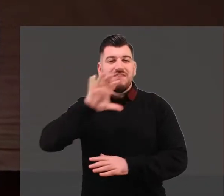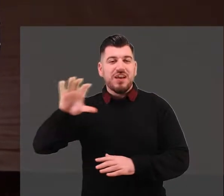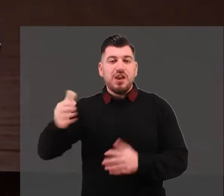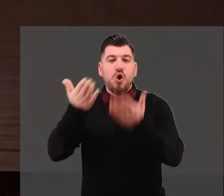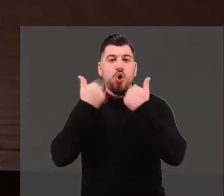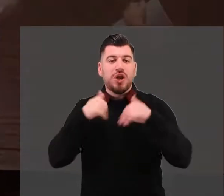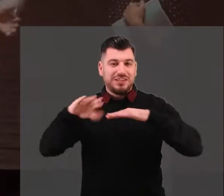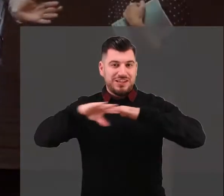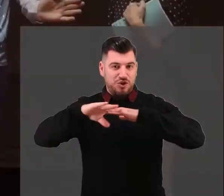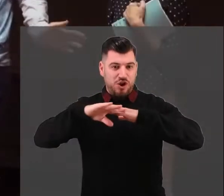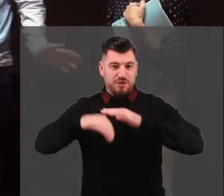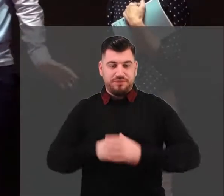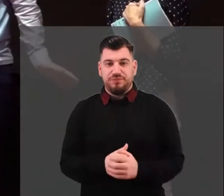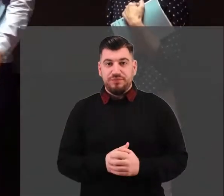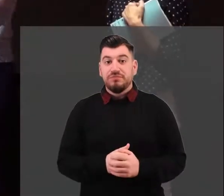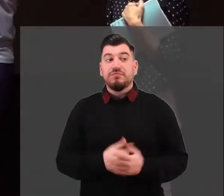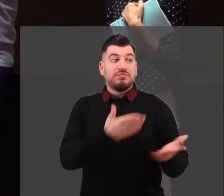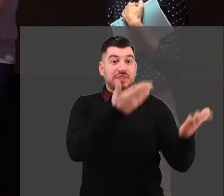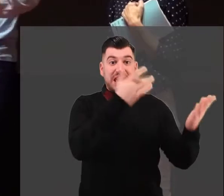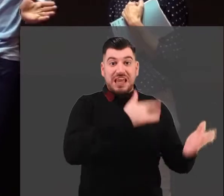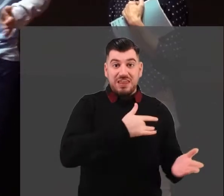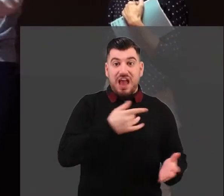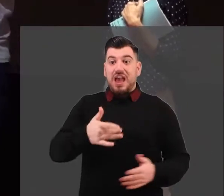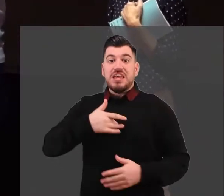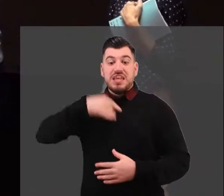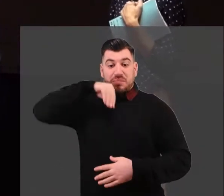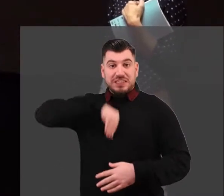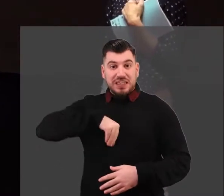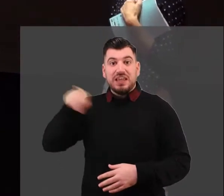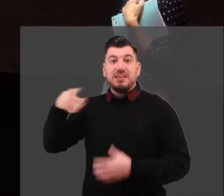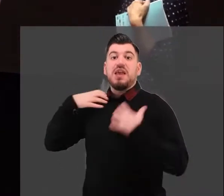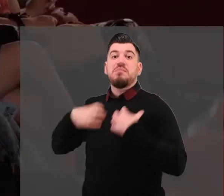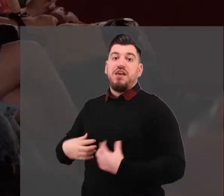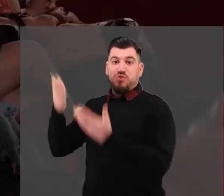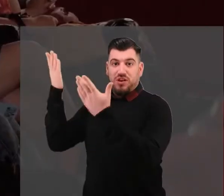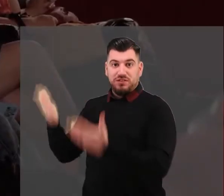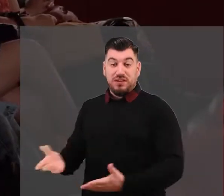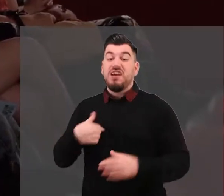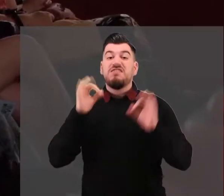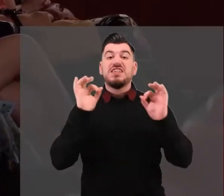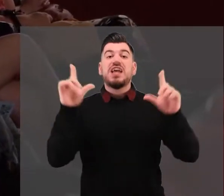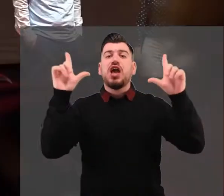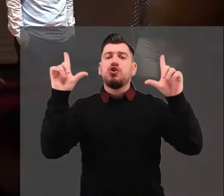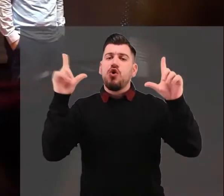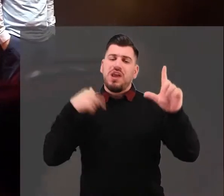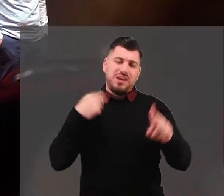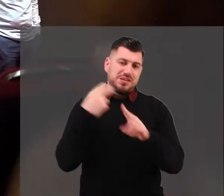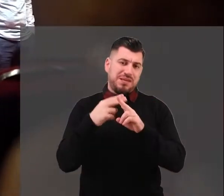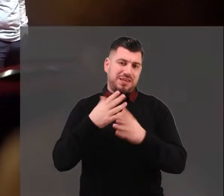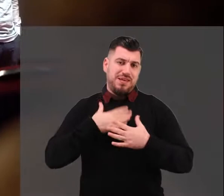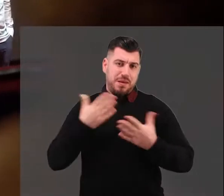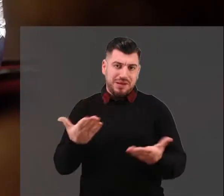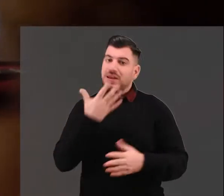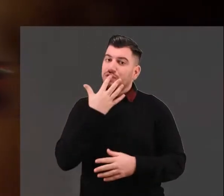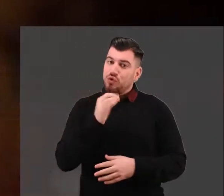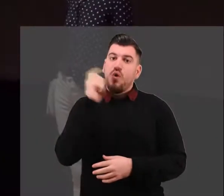Borders Short Film Festival. Καρδιά, την ψυχή και τους πνεύμονες του BBB. Φυσικά η εικόνα είναι το βασικό μας μέσο και εξού